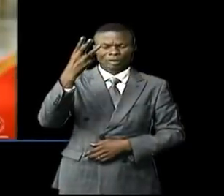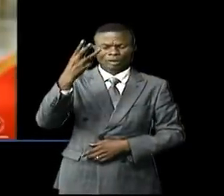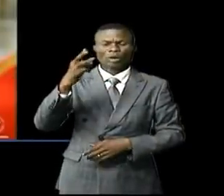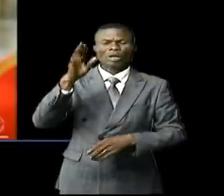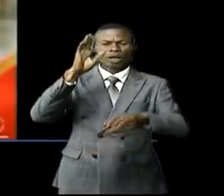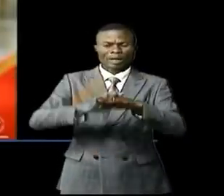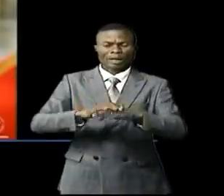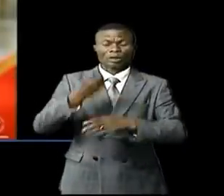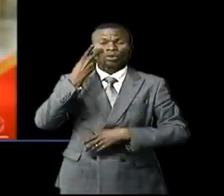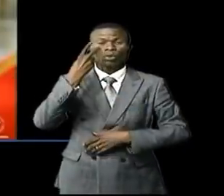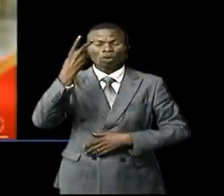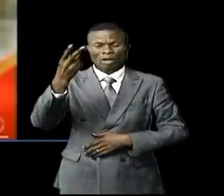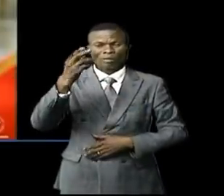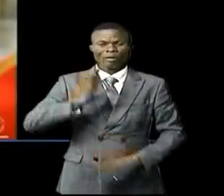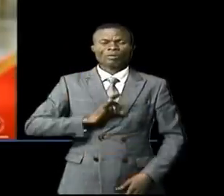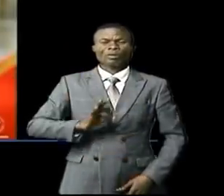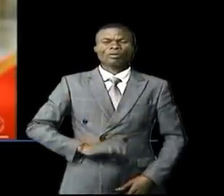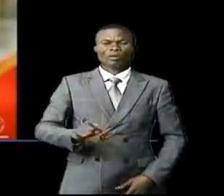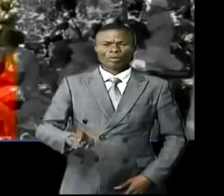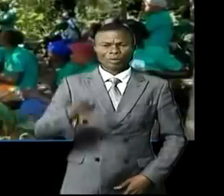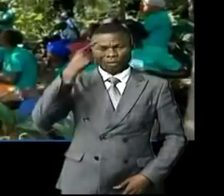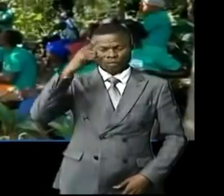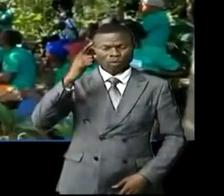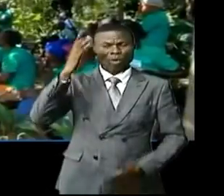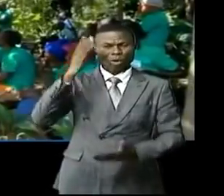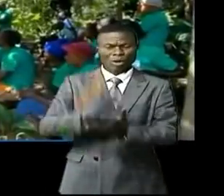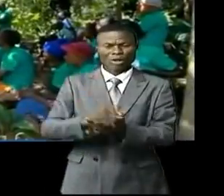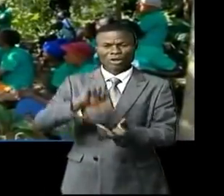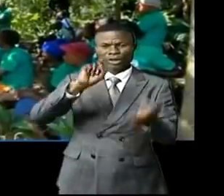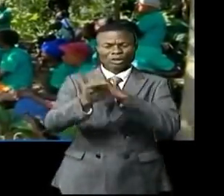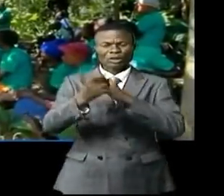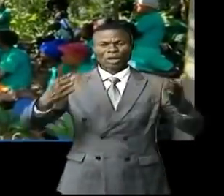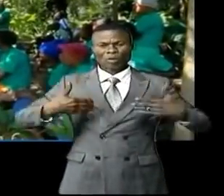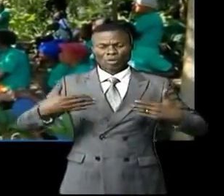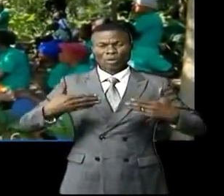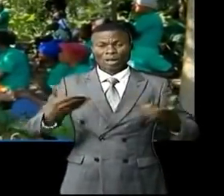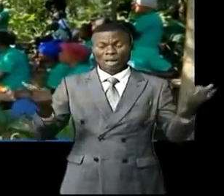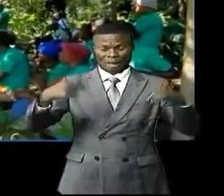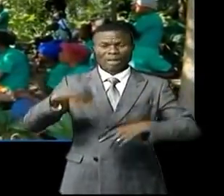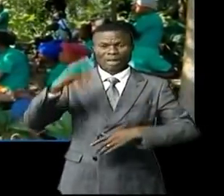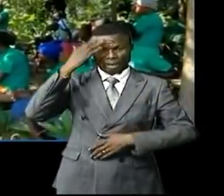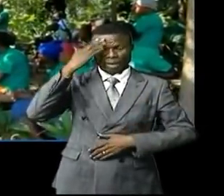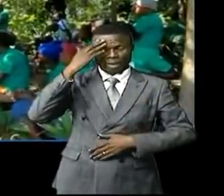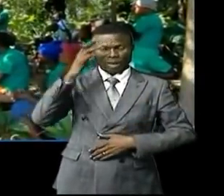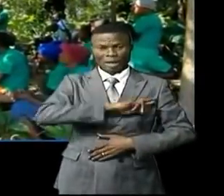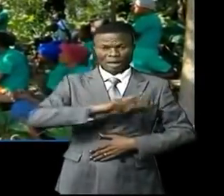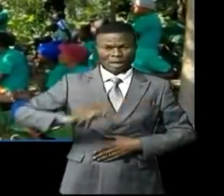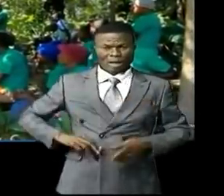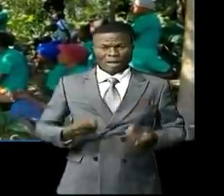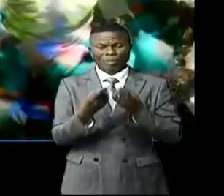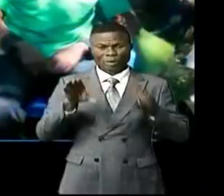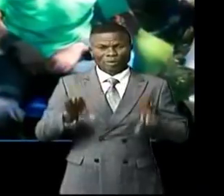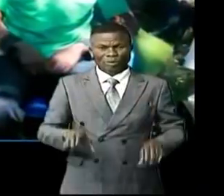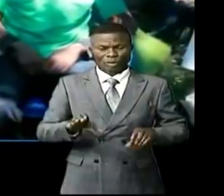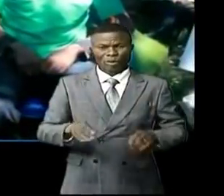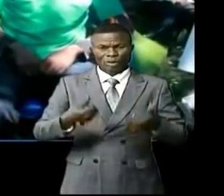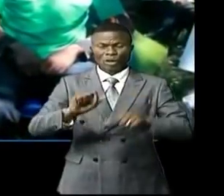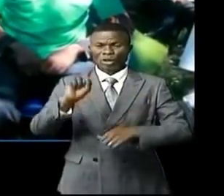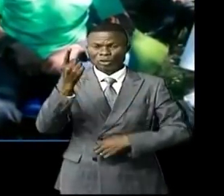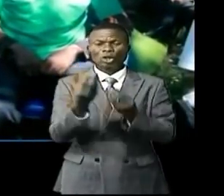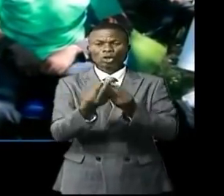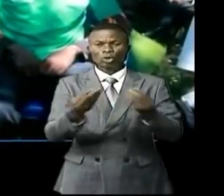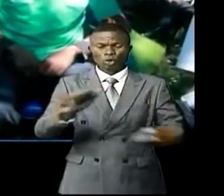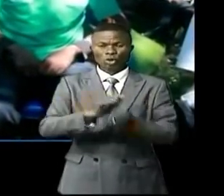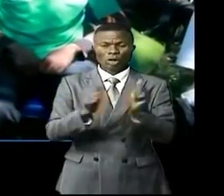République, Félix-Antoine Tshisekedi Tshilombo, pour lutter contre le changement climatique lorsqu'on sait que la République démocratique du Congo reste la solution à